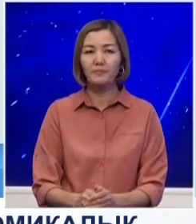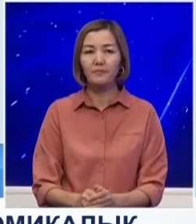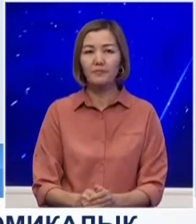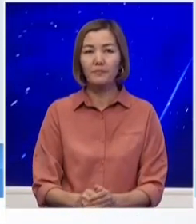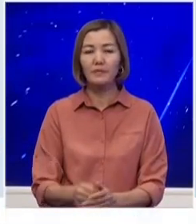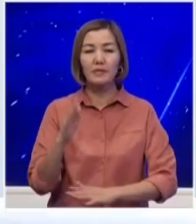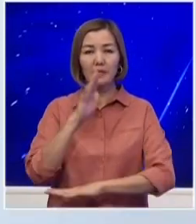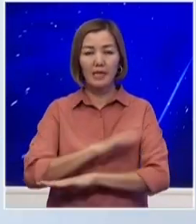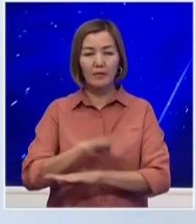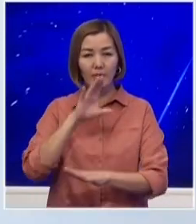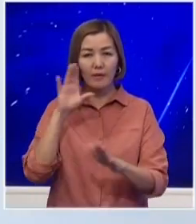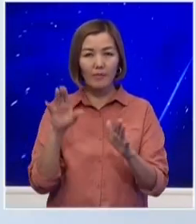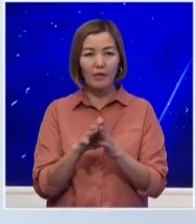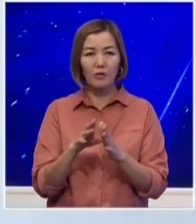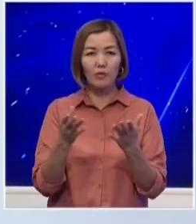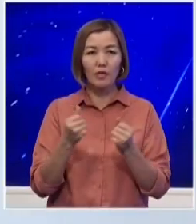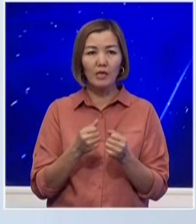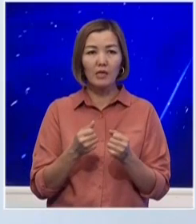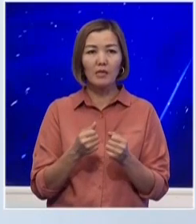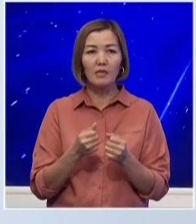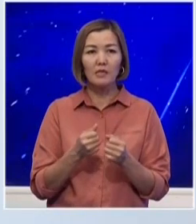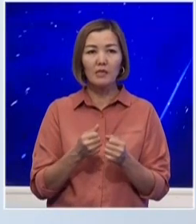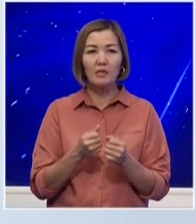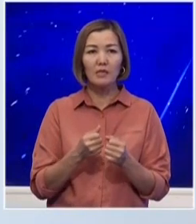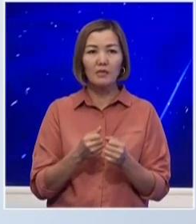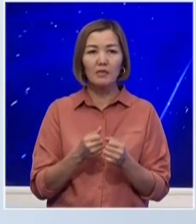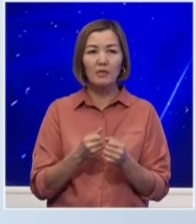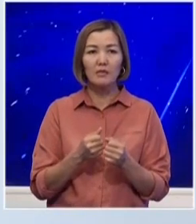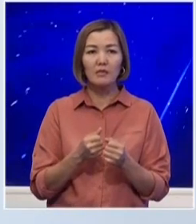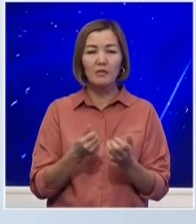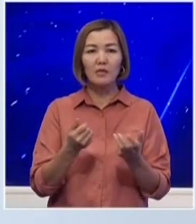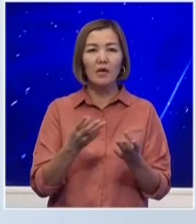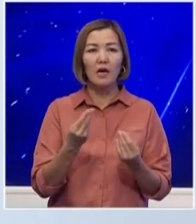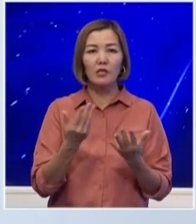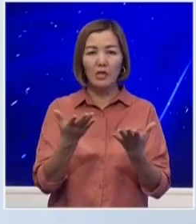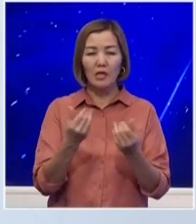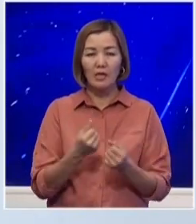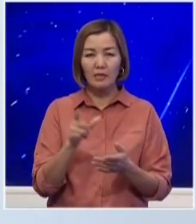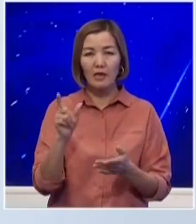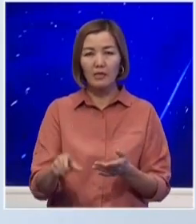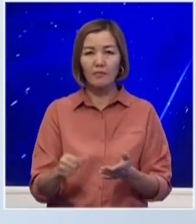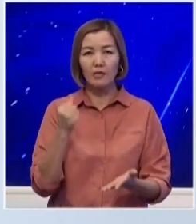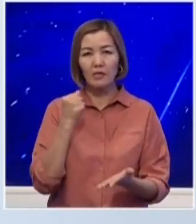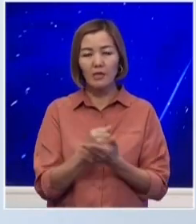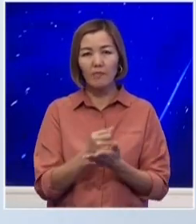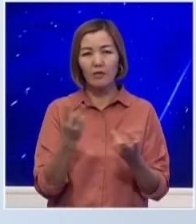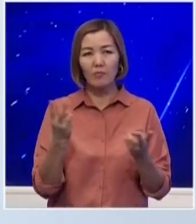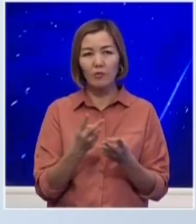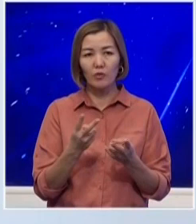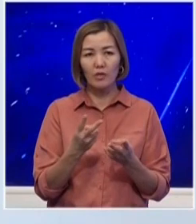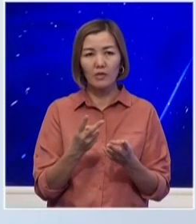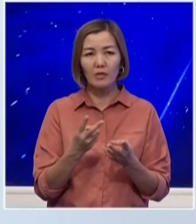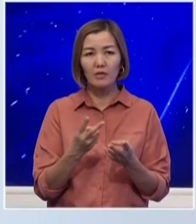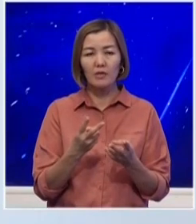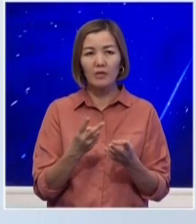Алатын адамның кепілдікке қоятын үйі болу керек. Болмаса басқа да жаңағы шаруа базы дейді